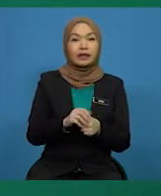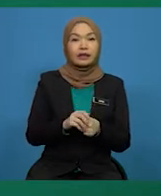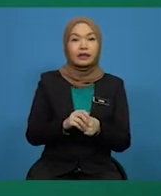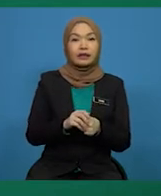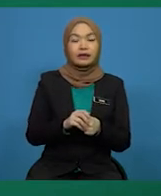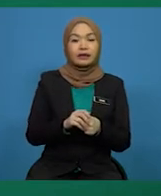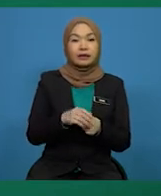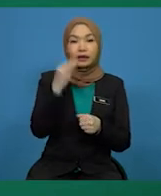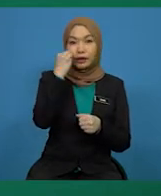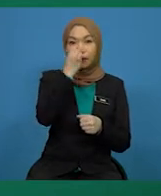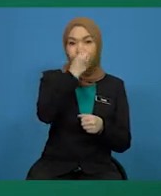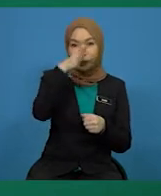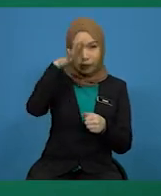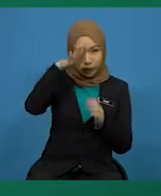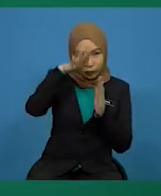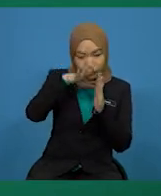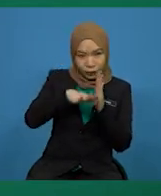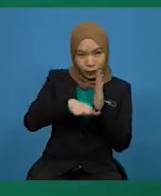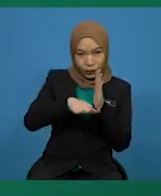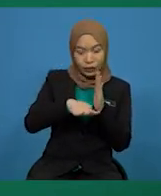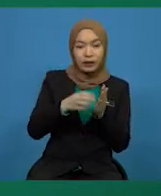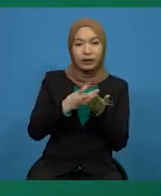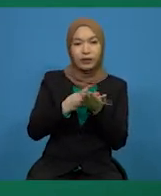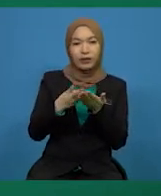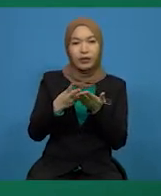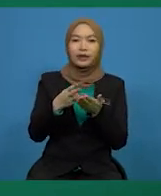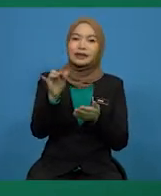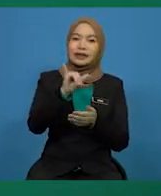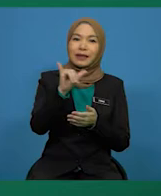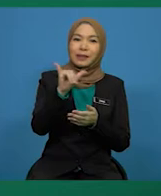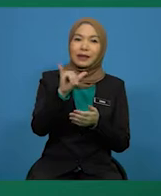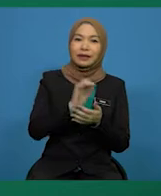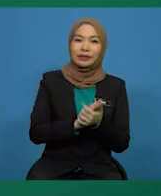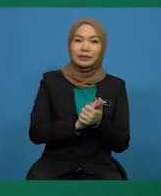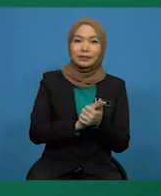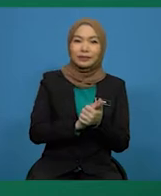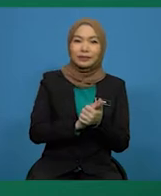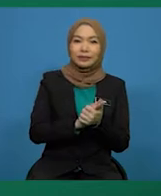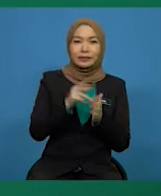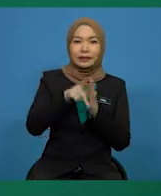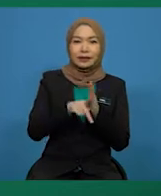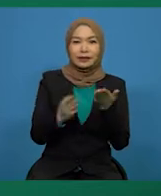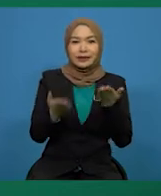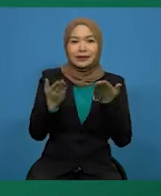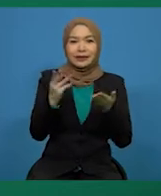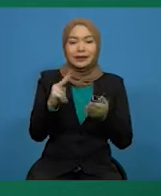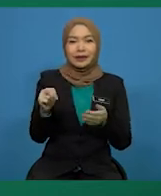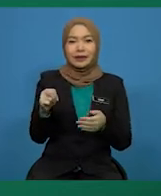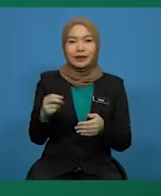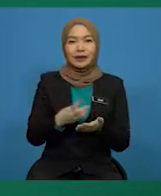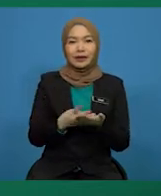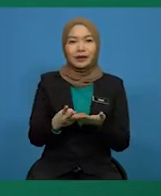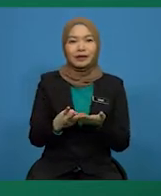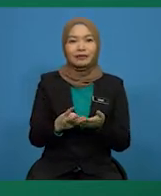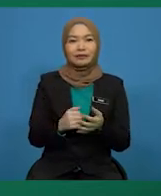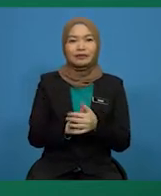menurun dan kuantiti wang sama, iaitu tidak berubah, tapi dia akan pergi ke kesimbangan pasaran wang semula.